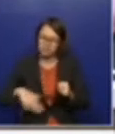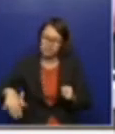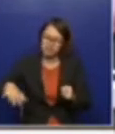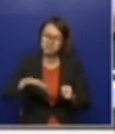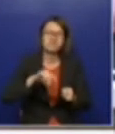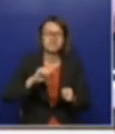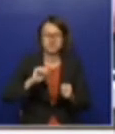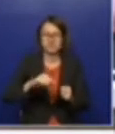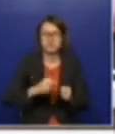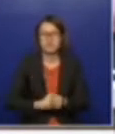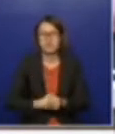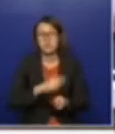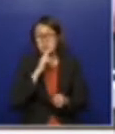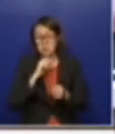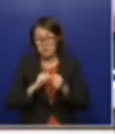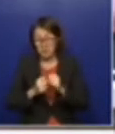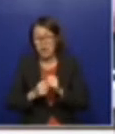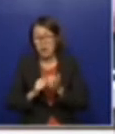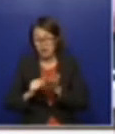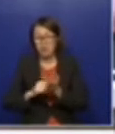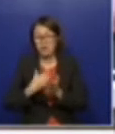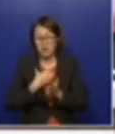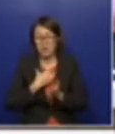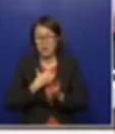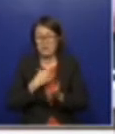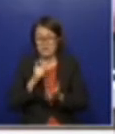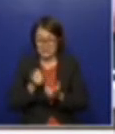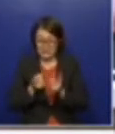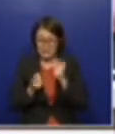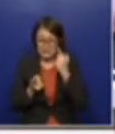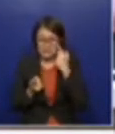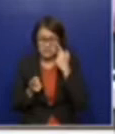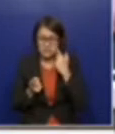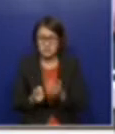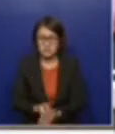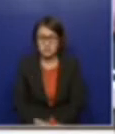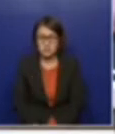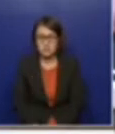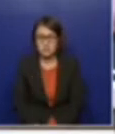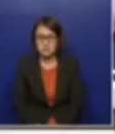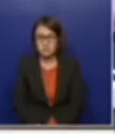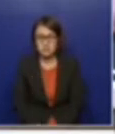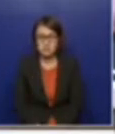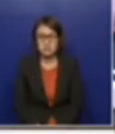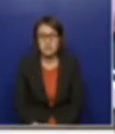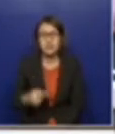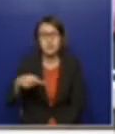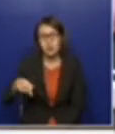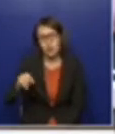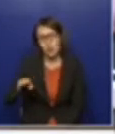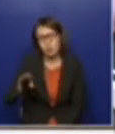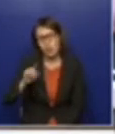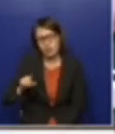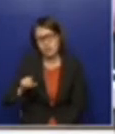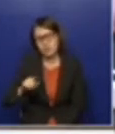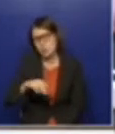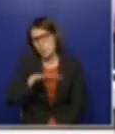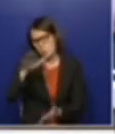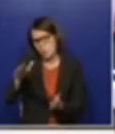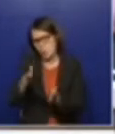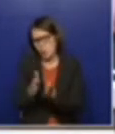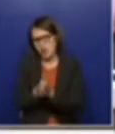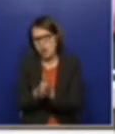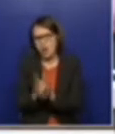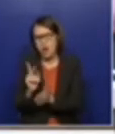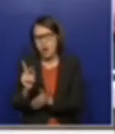ล่าวเรียนถ้าจะแก้ไขปัญหาให้ชาวบ้านกันจริงๆแล้วพระราชบัญญัติฉบับนี้น่าจะรวมถึงกรม